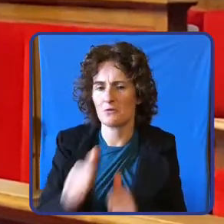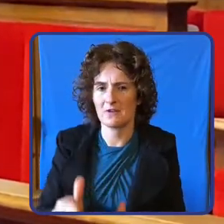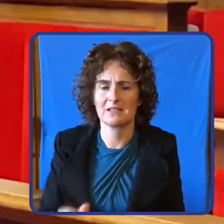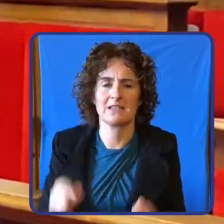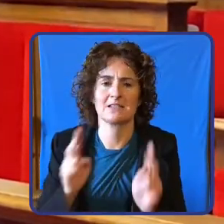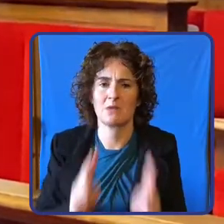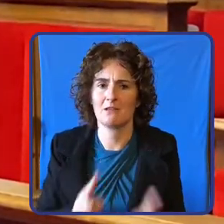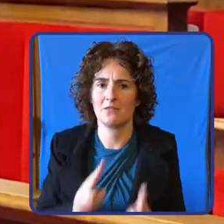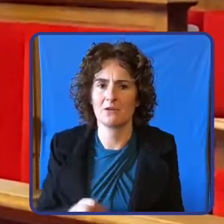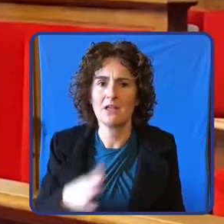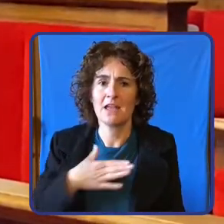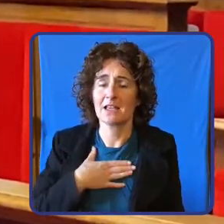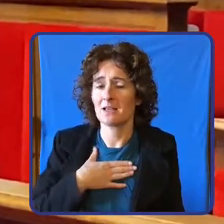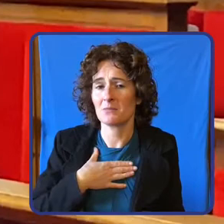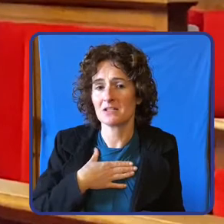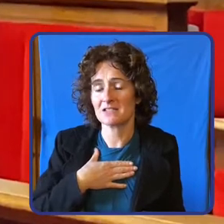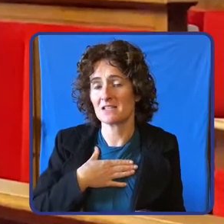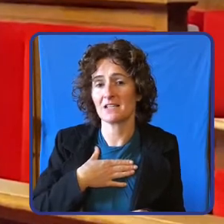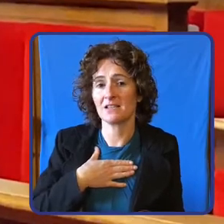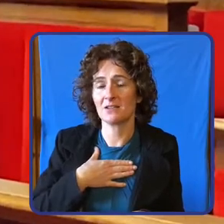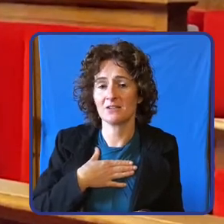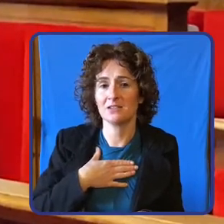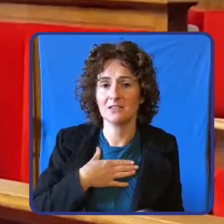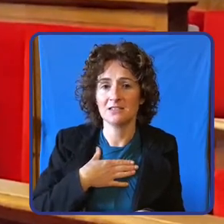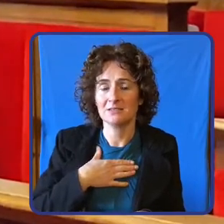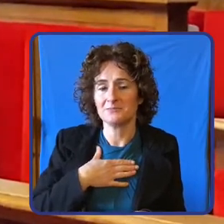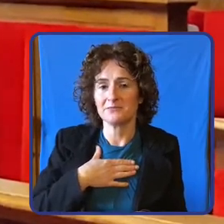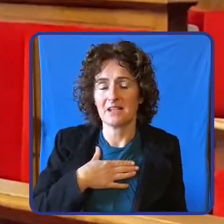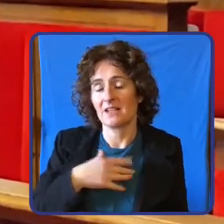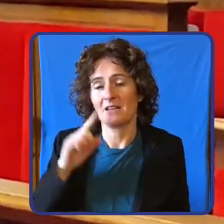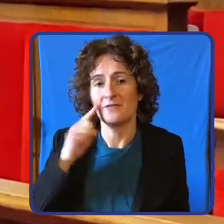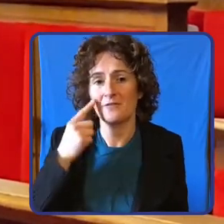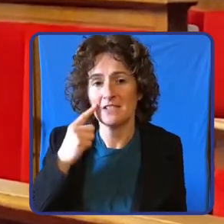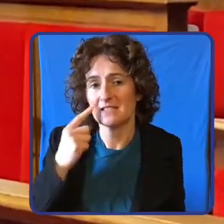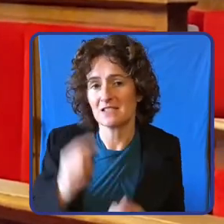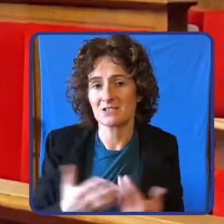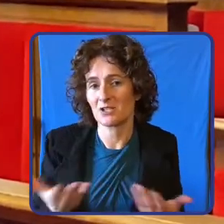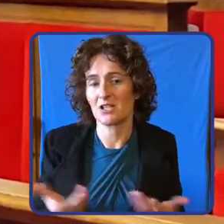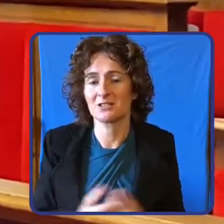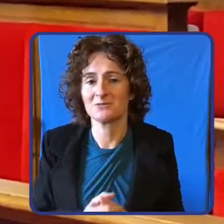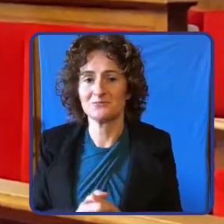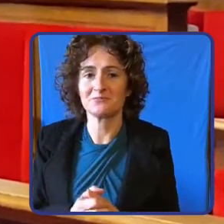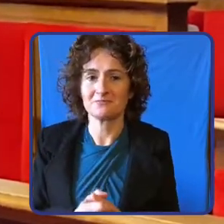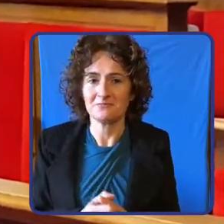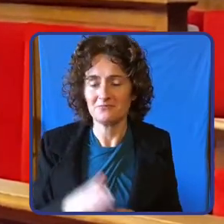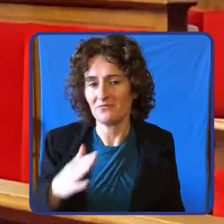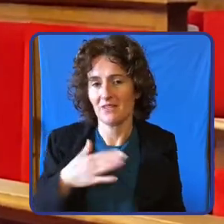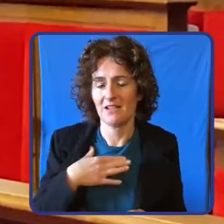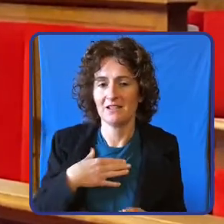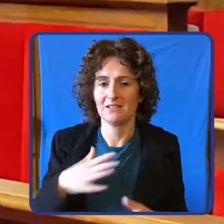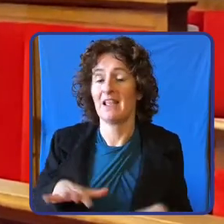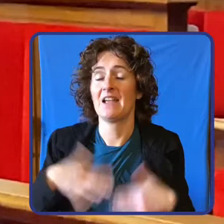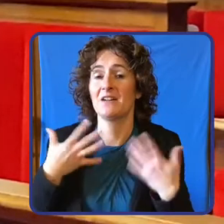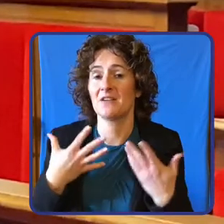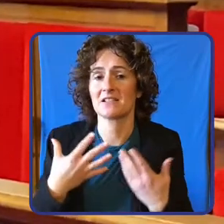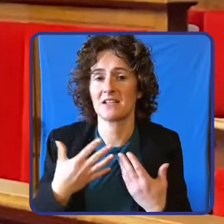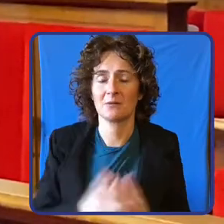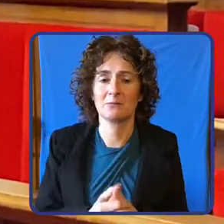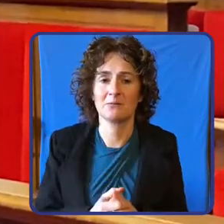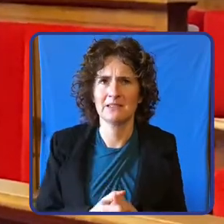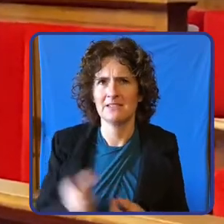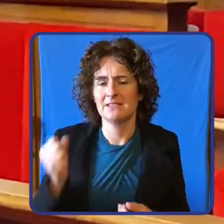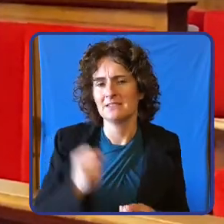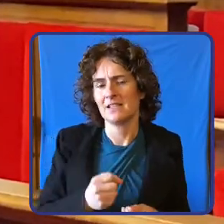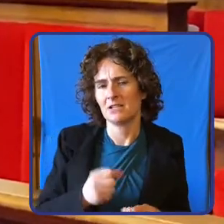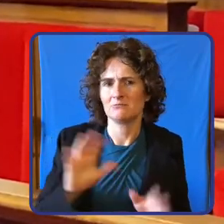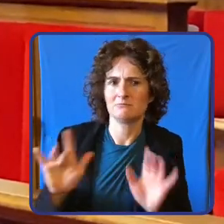rendkívül szórakoztatóak ezek a közgyűlések, mert ön azért ilyen tekintetben egyszerűen überelhetetlen, de azért néha el kéne ezen gondolkozni, hogy